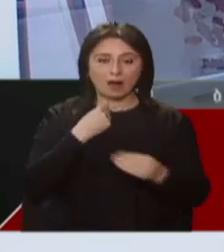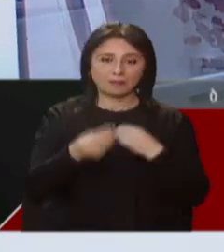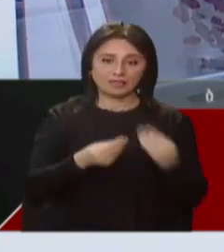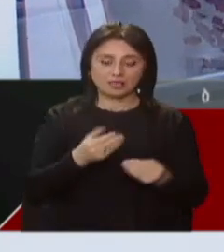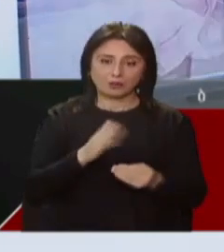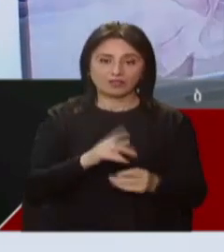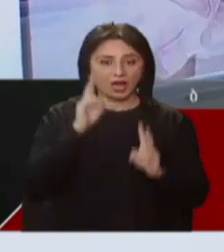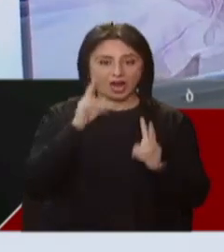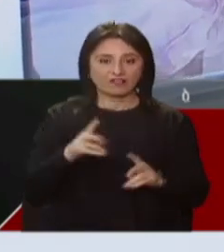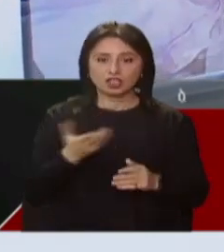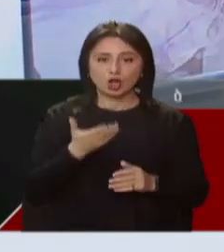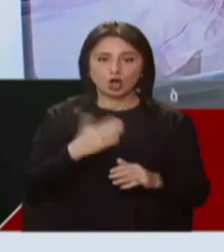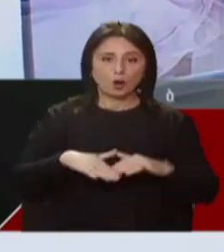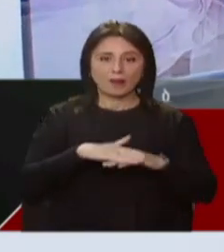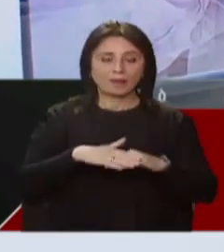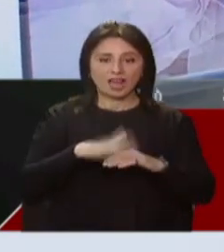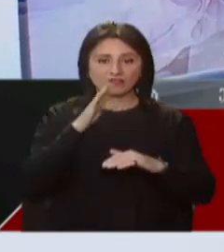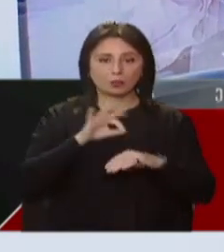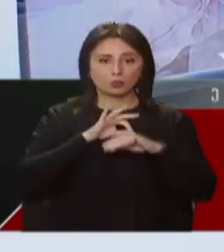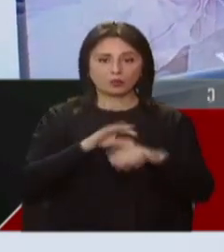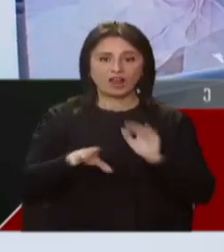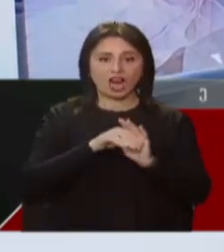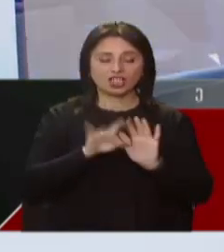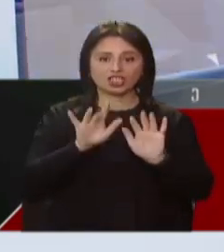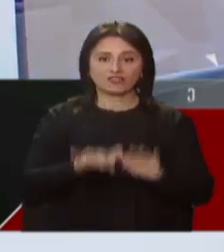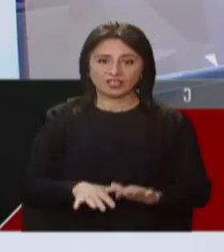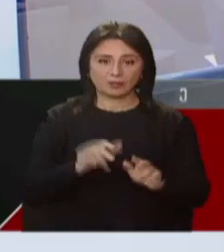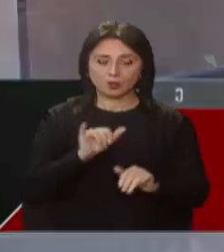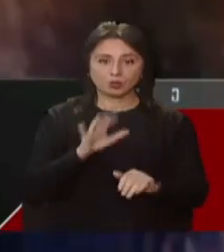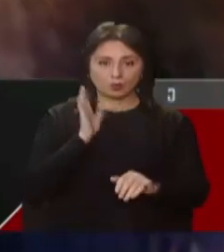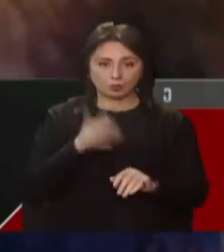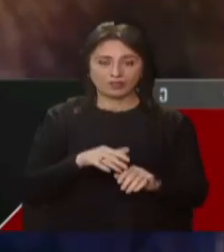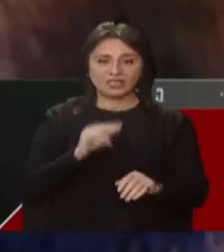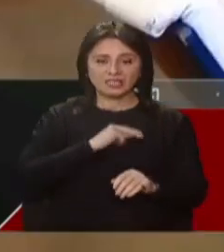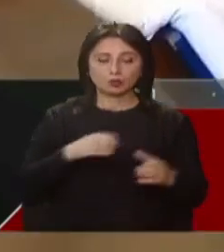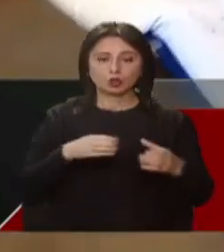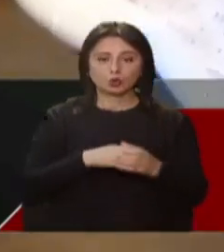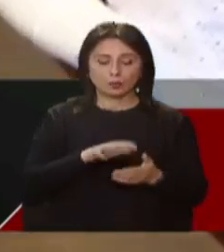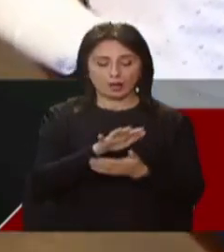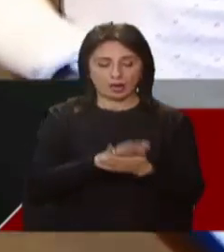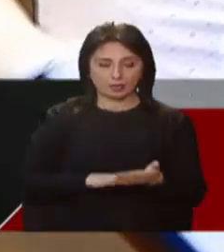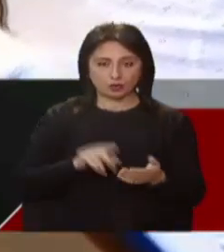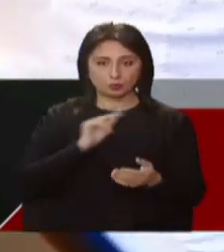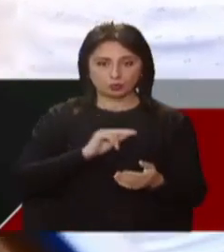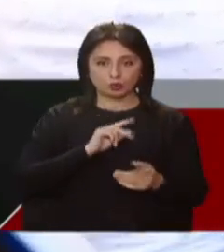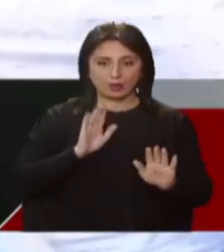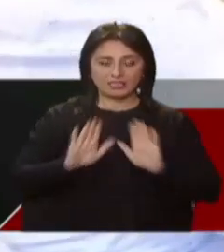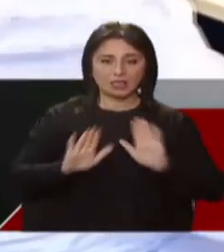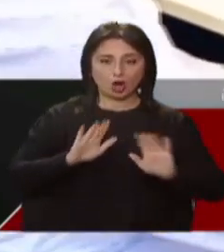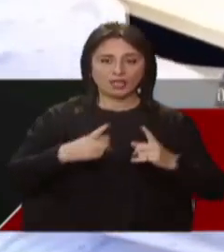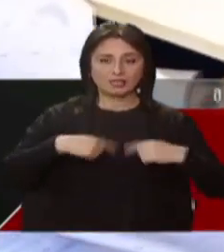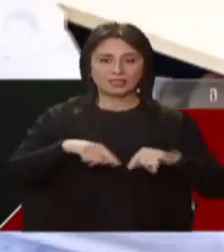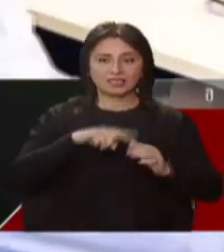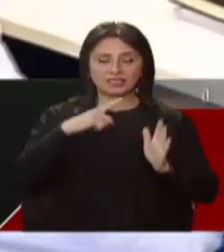პროცესი. Უცნობია ისიც, რომელ პლატფორმაზე წარიმართება არჩევნები. Პარტიაში განმარტავენ, რომ სამუშაო ჯგუფი მუშაობას განაგრძობს და საორგანიზაციო